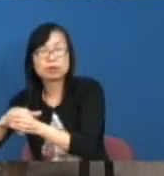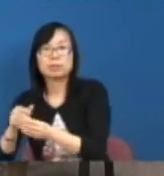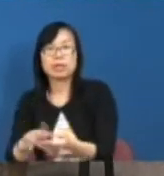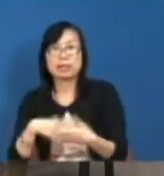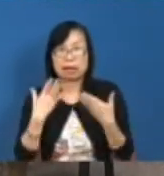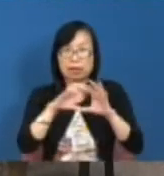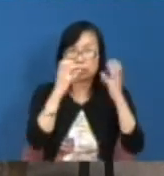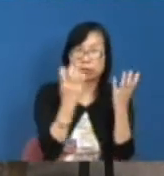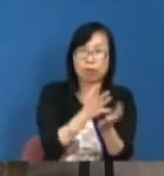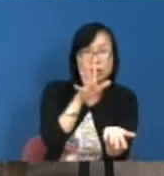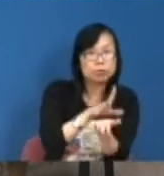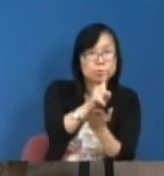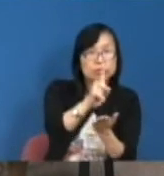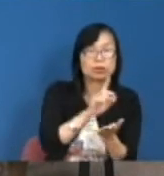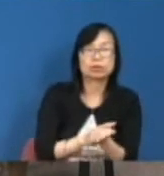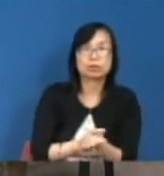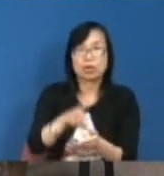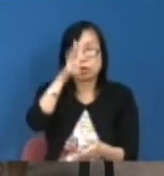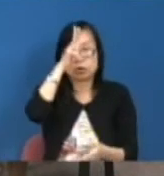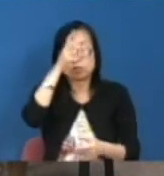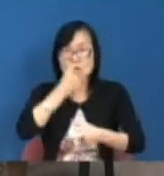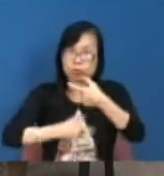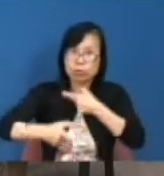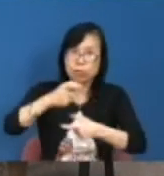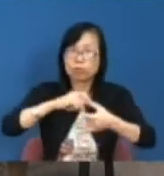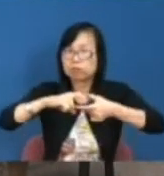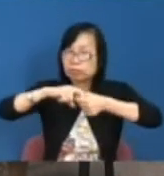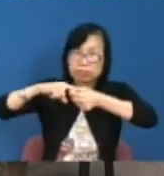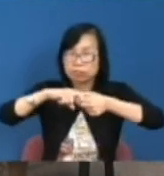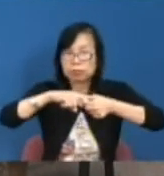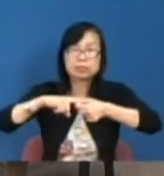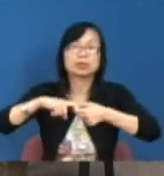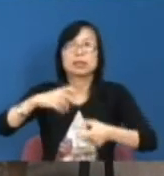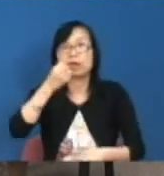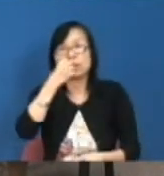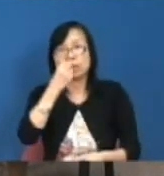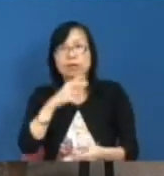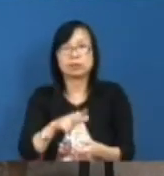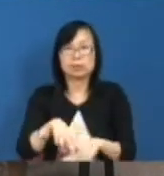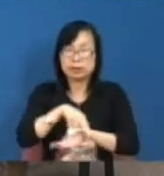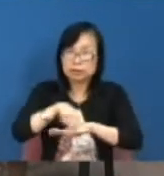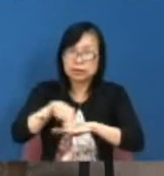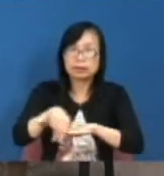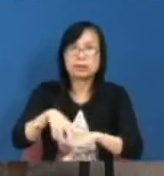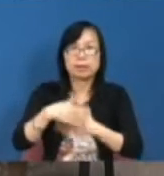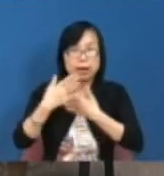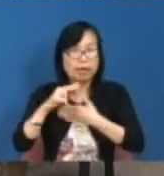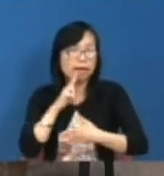個官商勾結、金權壟斷喺香港實行嘅措施，令到普通人等唔到，